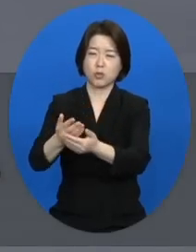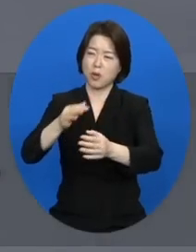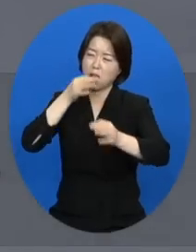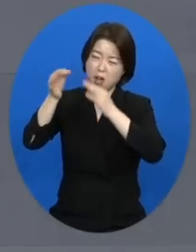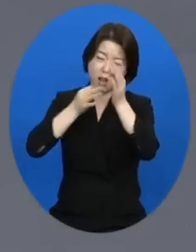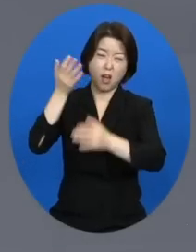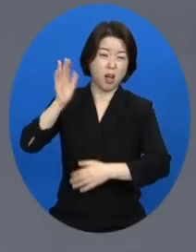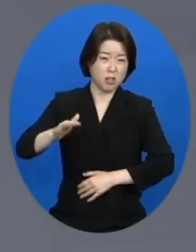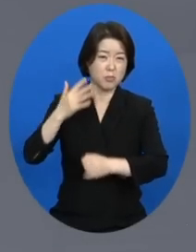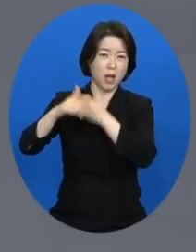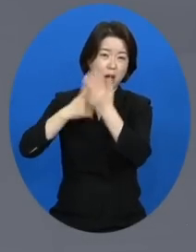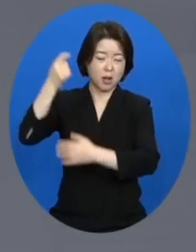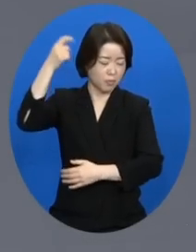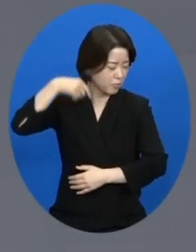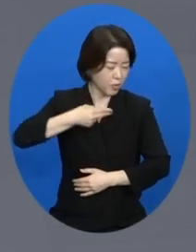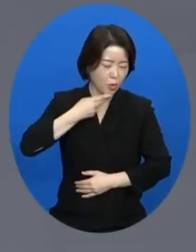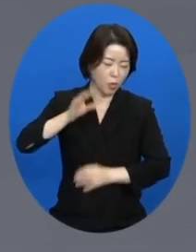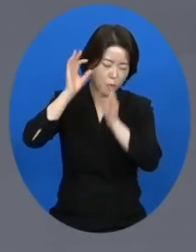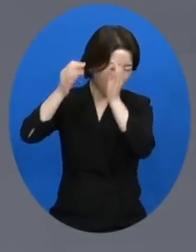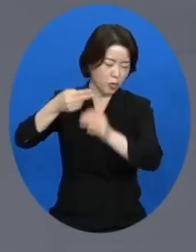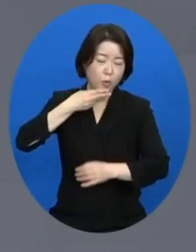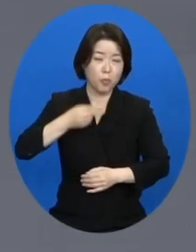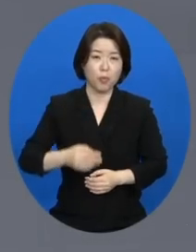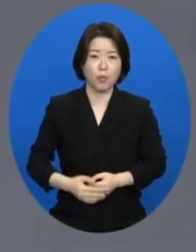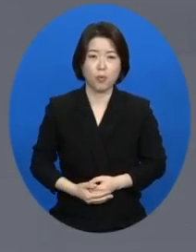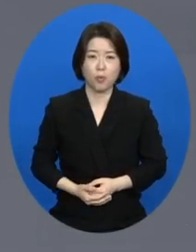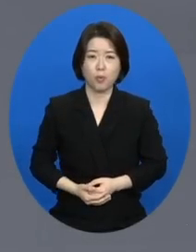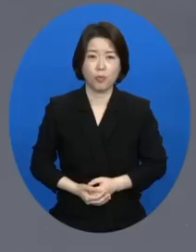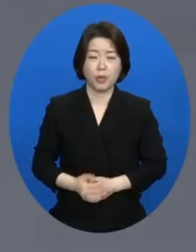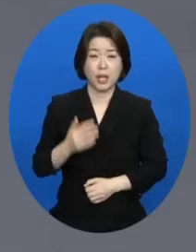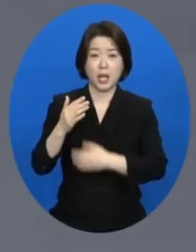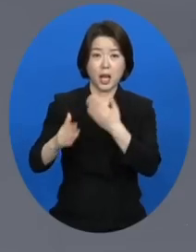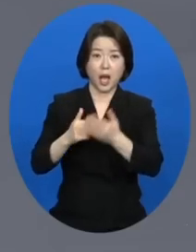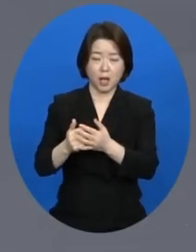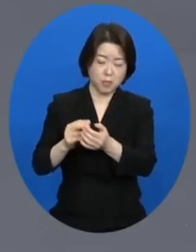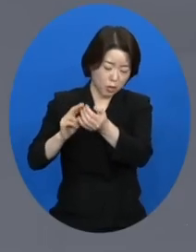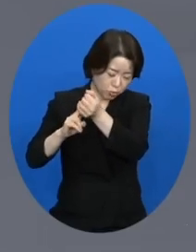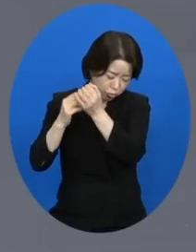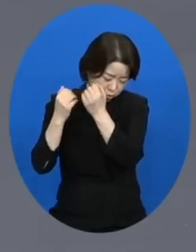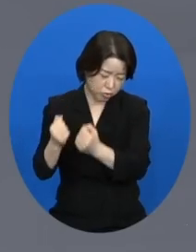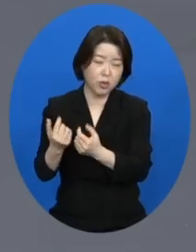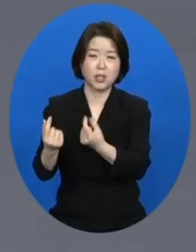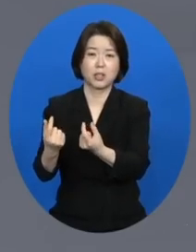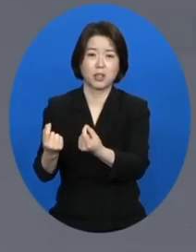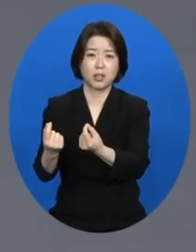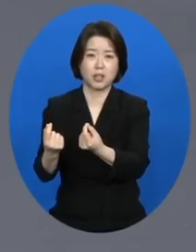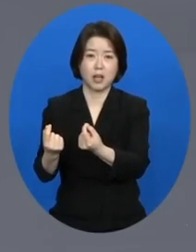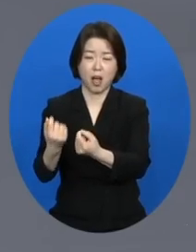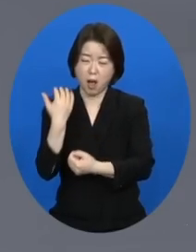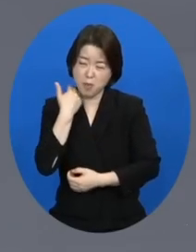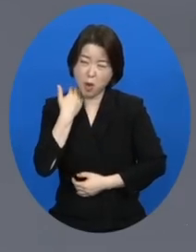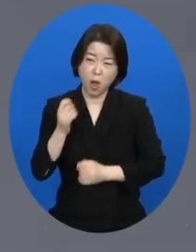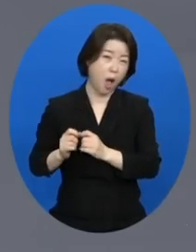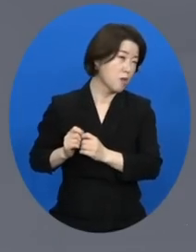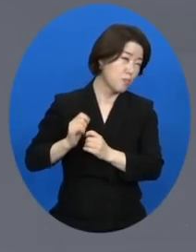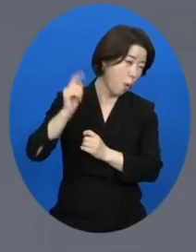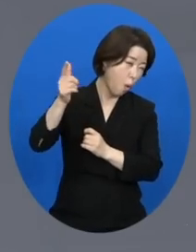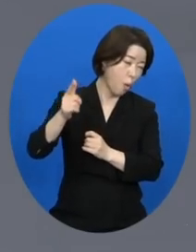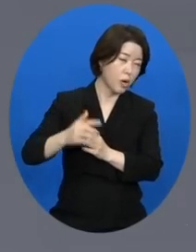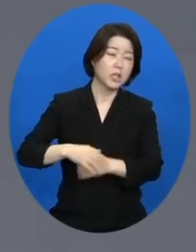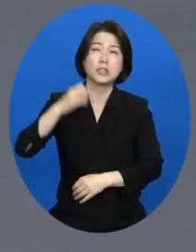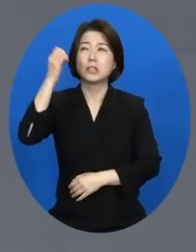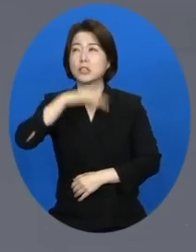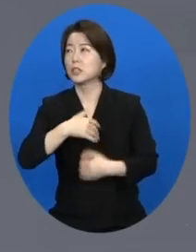외치지만 하나님은 느껴지지 않고 보이지도 않고 하나님 심지어 숨어 계시는 것 같고 하나님은 멀리서 나를